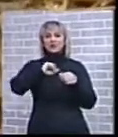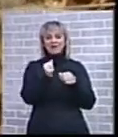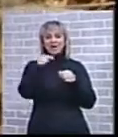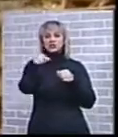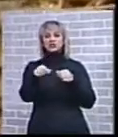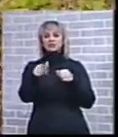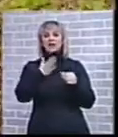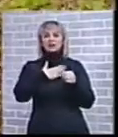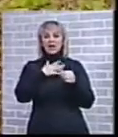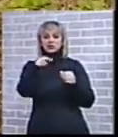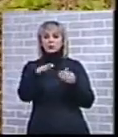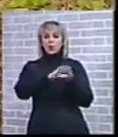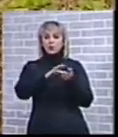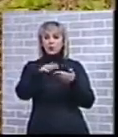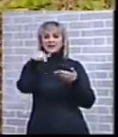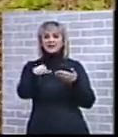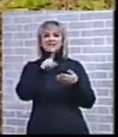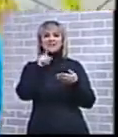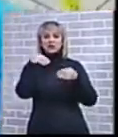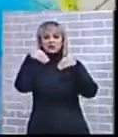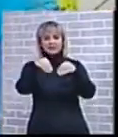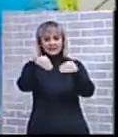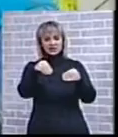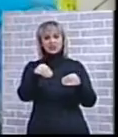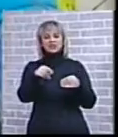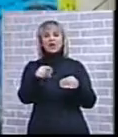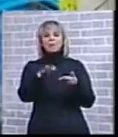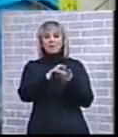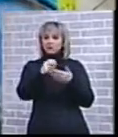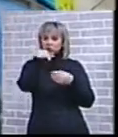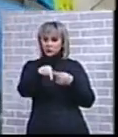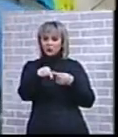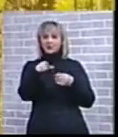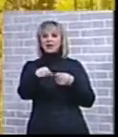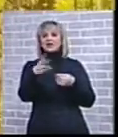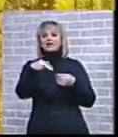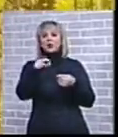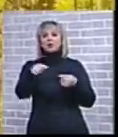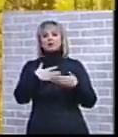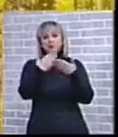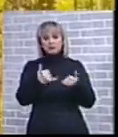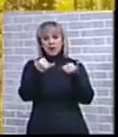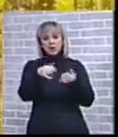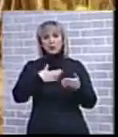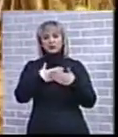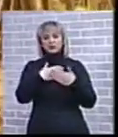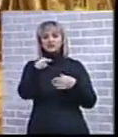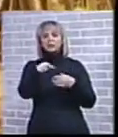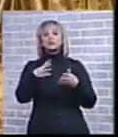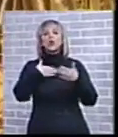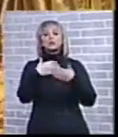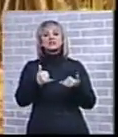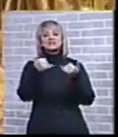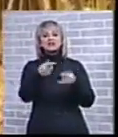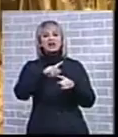товарищам нашим в уборке зеленых насаждений поврежденных и благо обществу принести. Общество